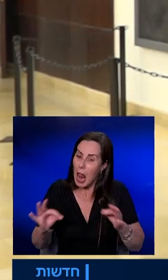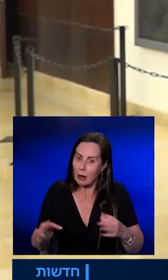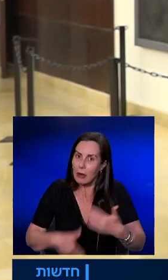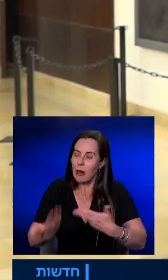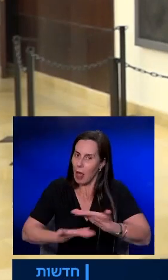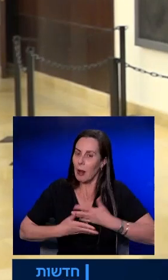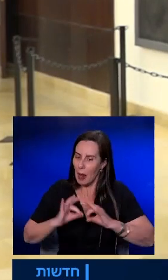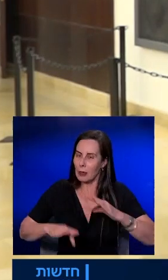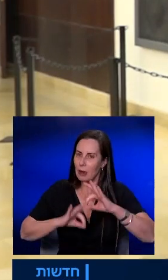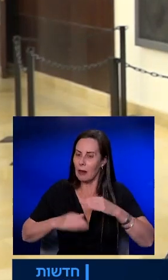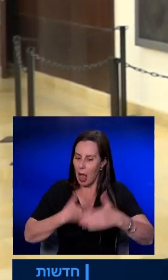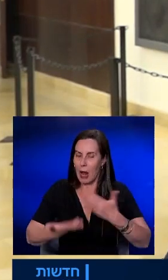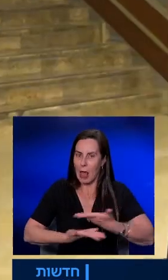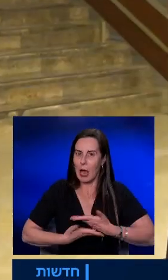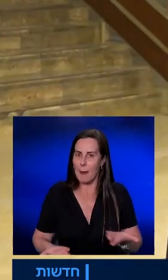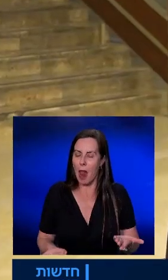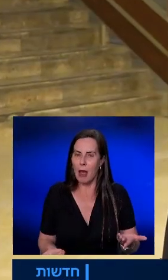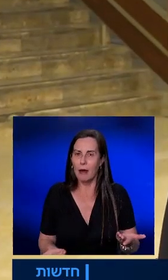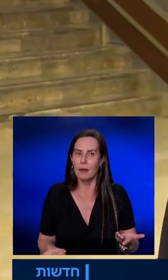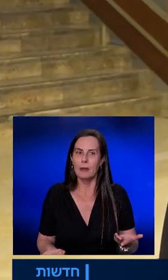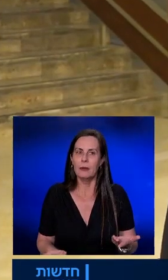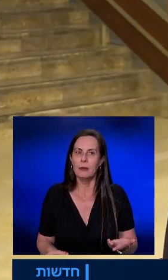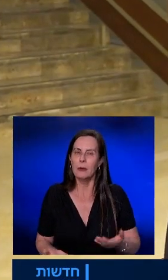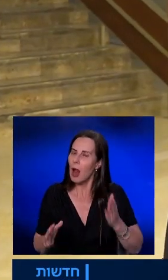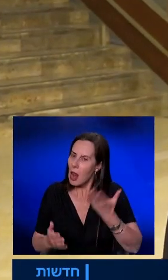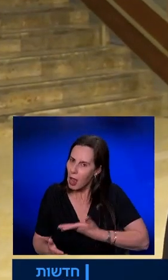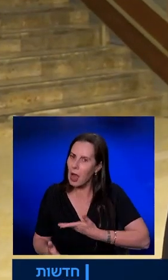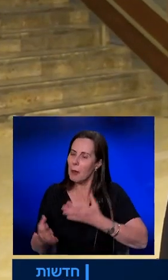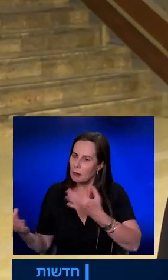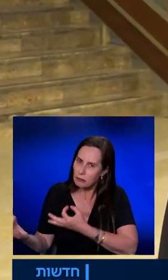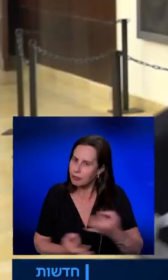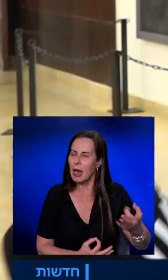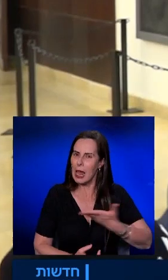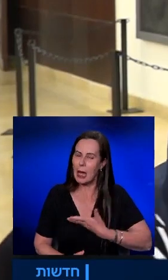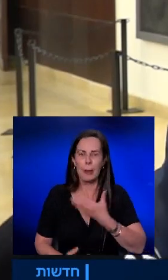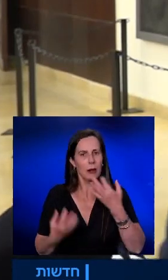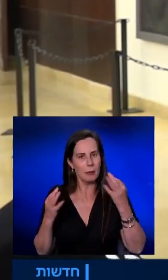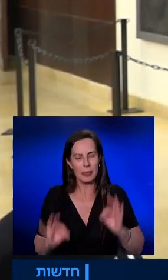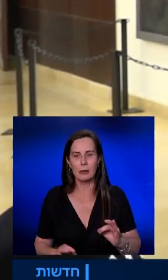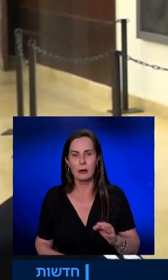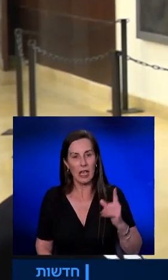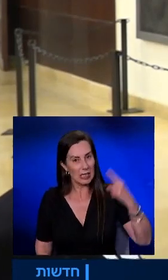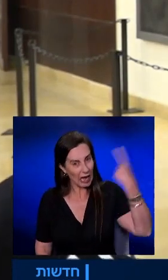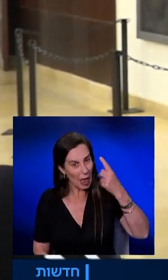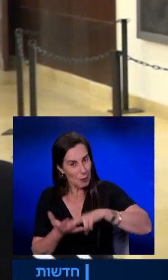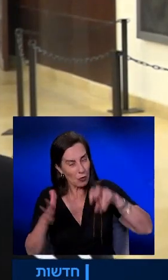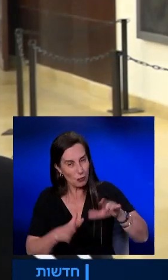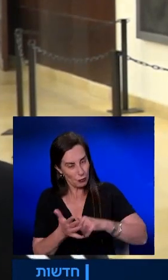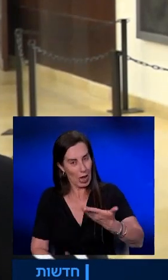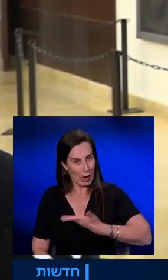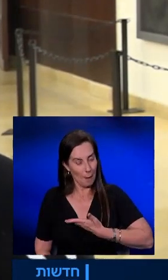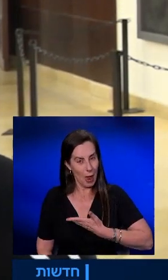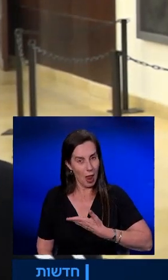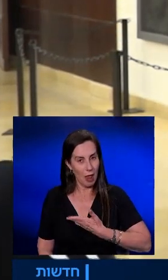את הגלגלים בצורה רציפה, בצורה משמעותית יותר. צריך לאיים בפרישה בשביל לממש